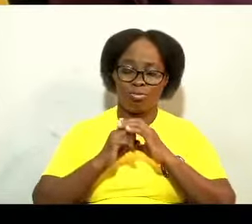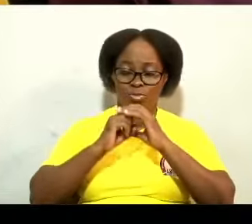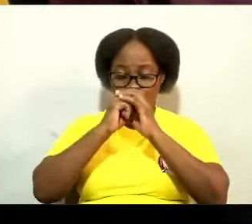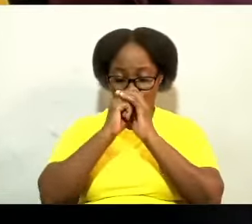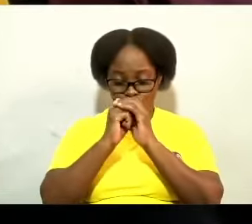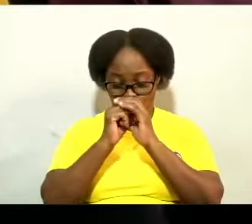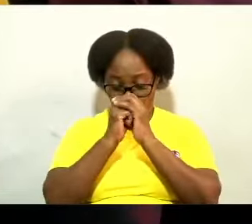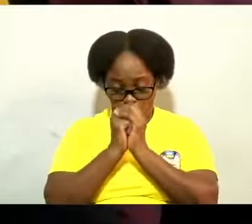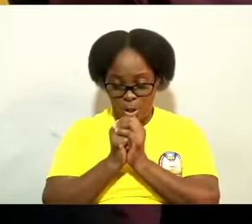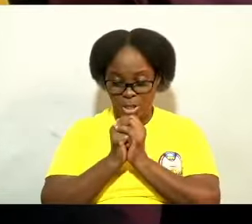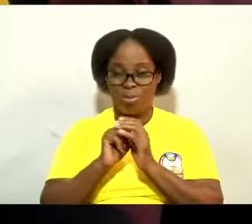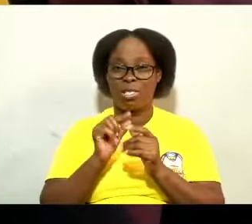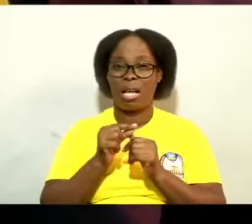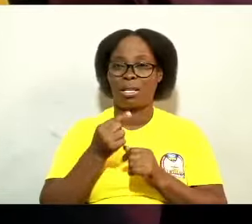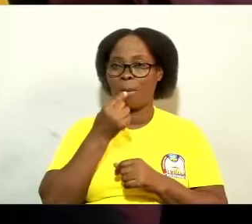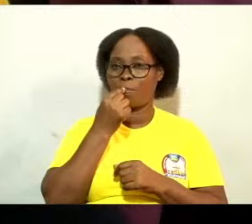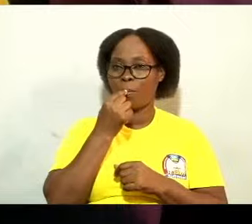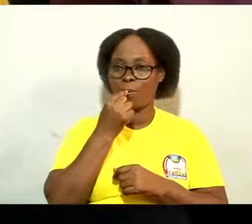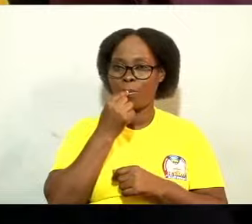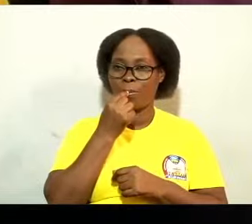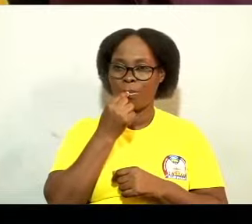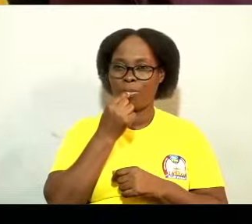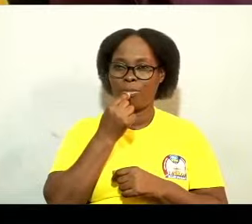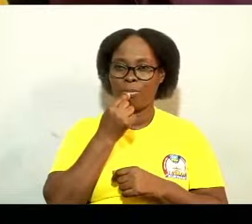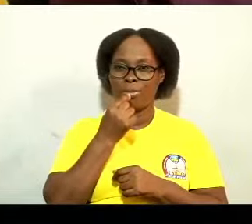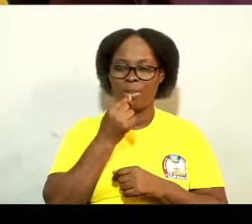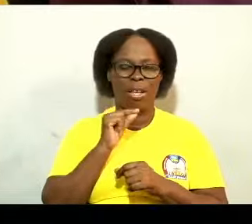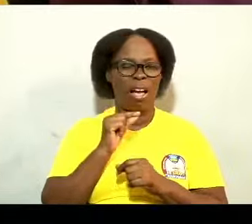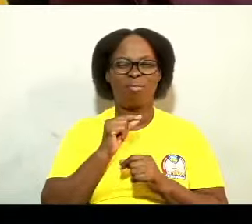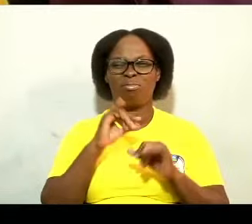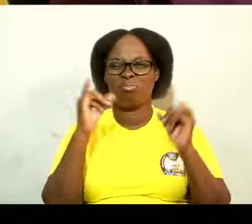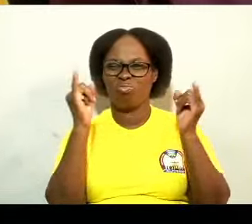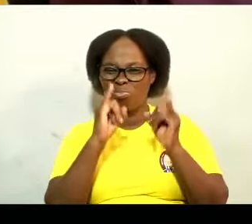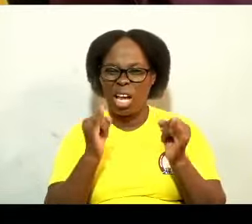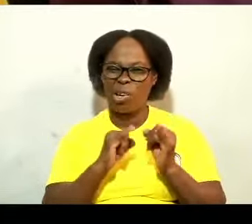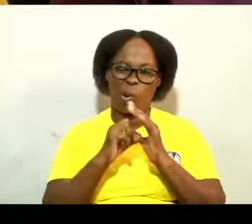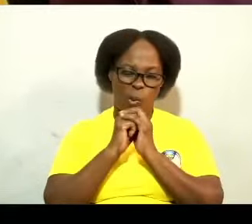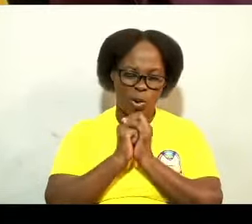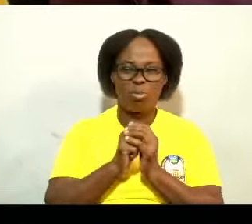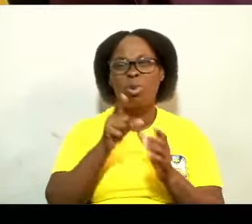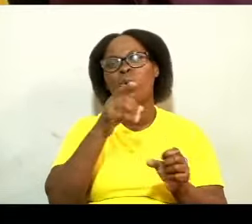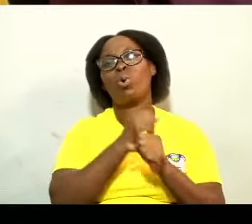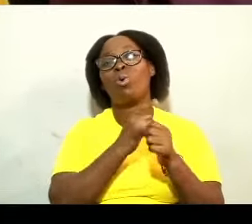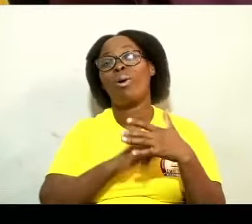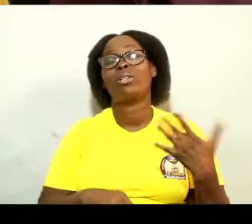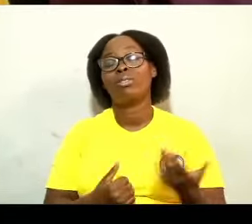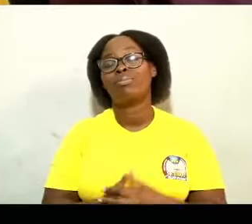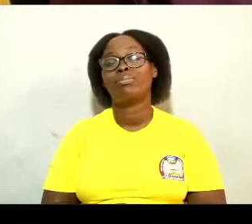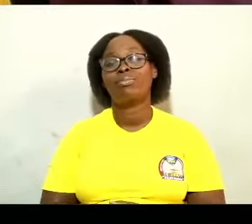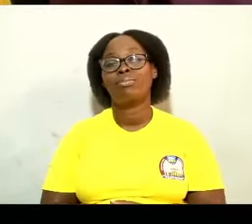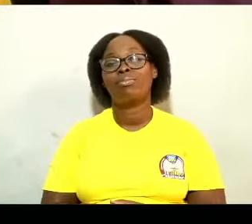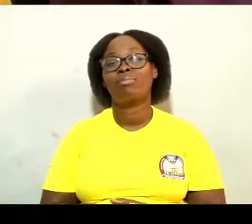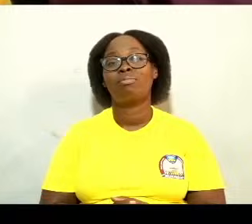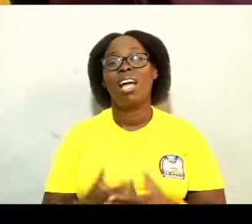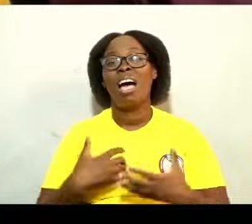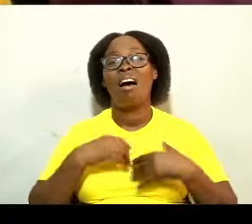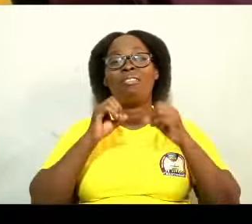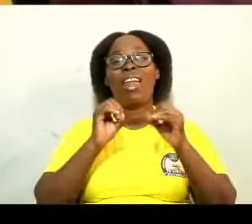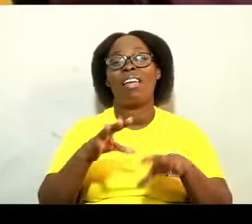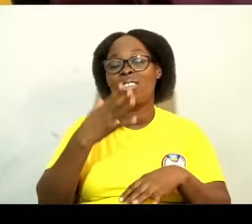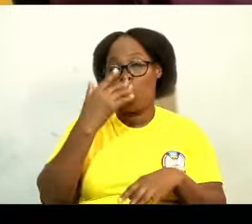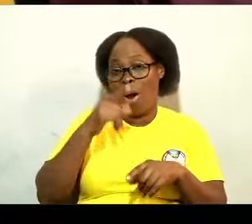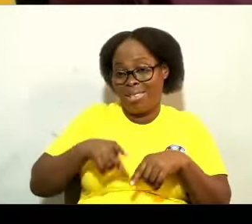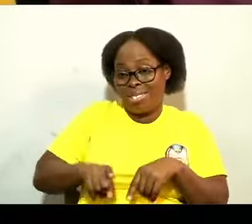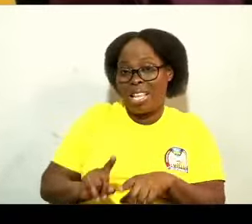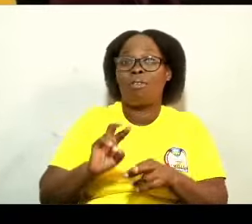kidogo, nafanya madudu madudu fulani hivi, una cha kufanya? Hamuna. Maana ni